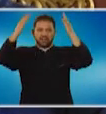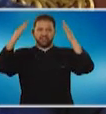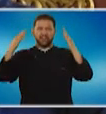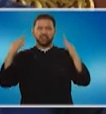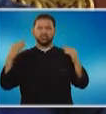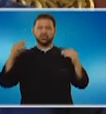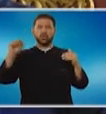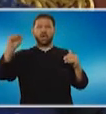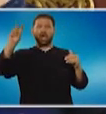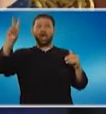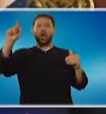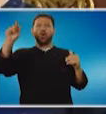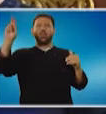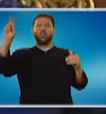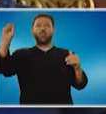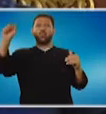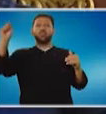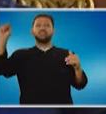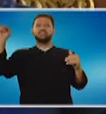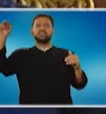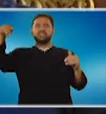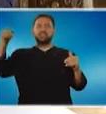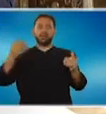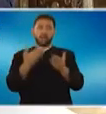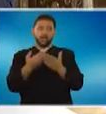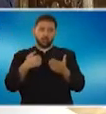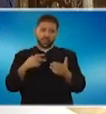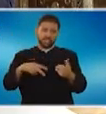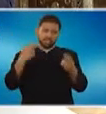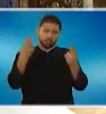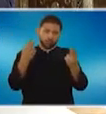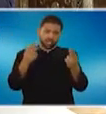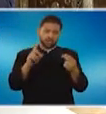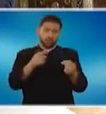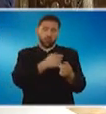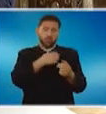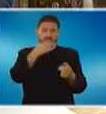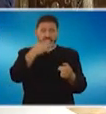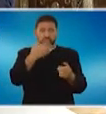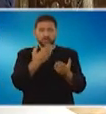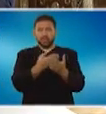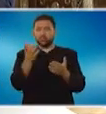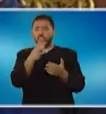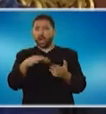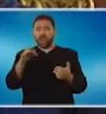sunt fundamentali. Nu pot să spun că sunt pentru alții. Dar